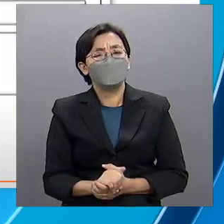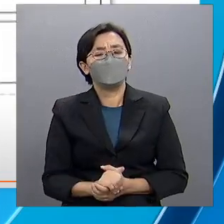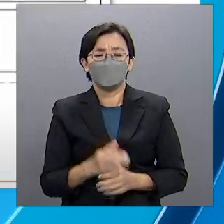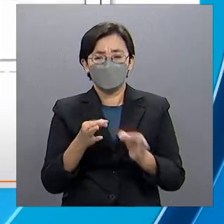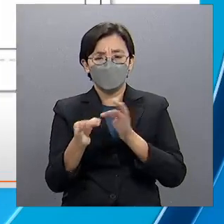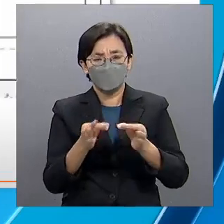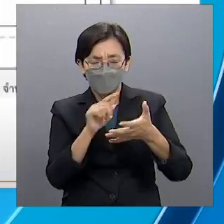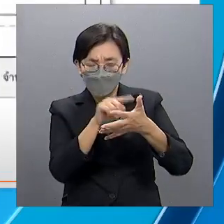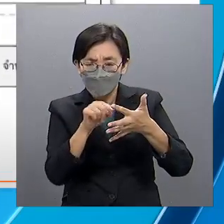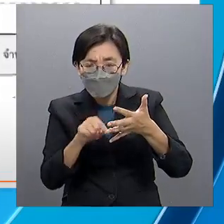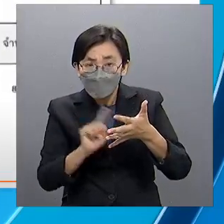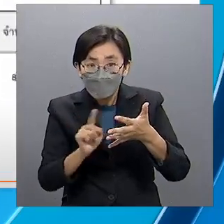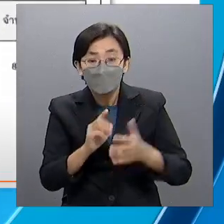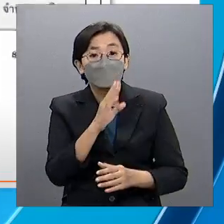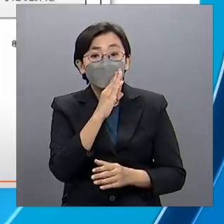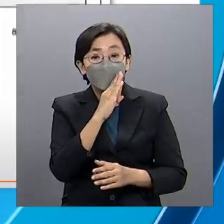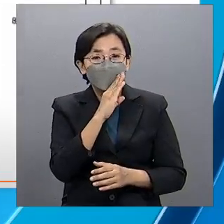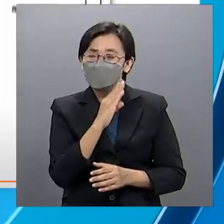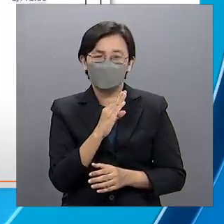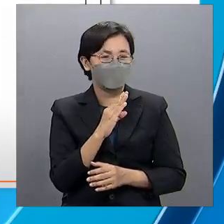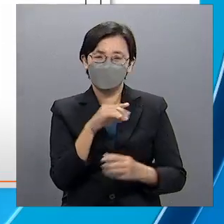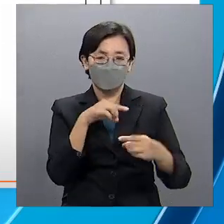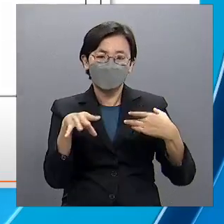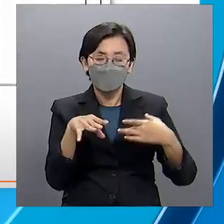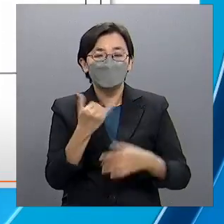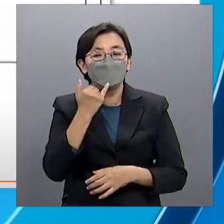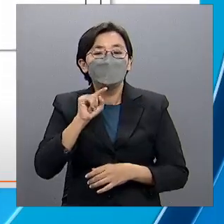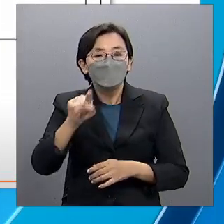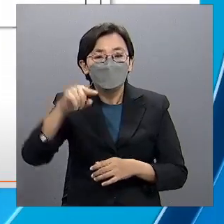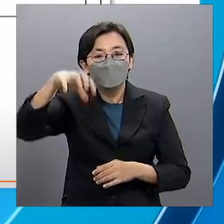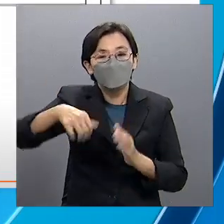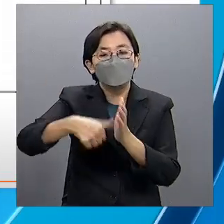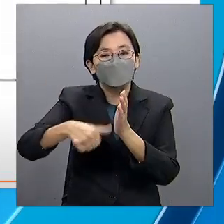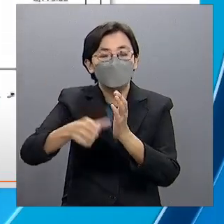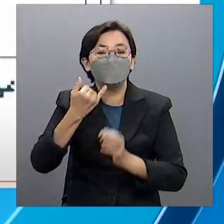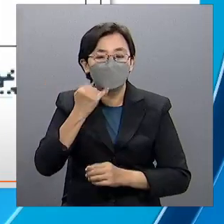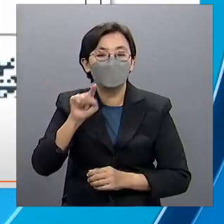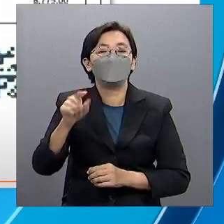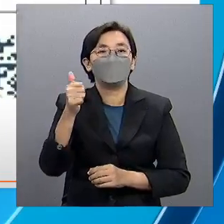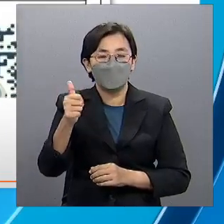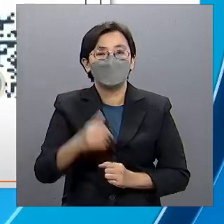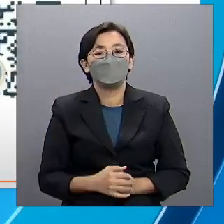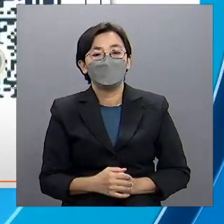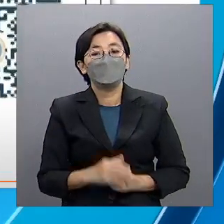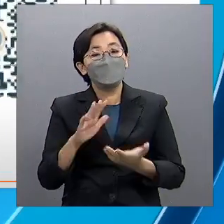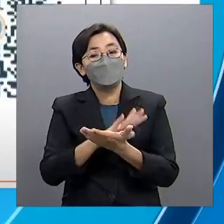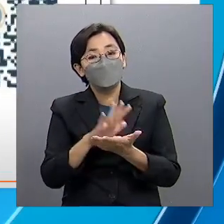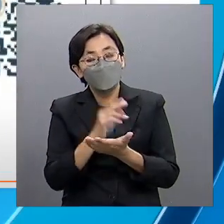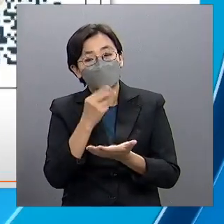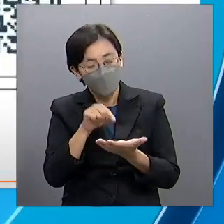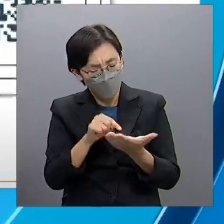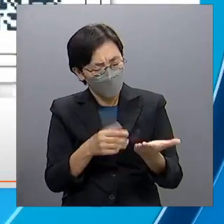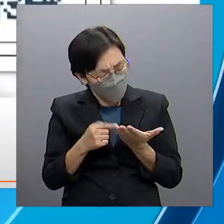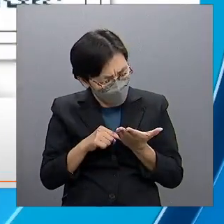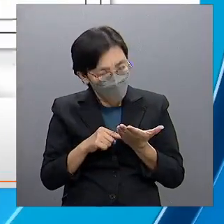านอกเหนือจากนั้นผิดปกติโทรถามที่กรมดีกว่าค่ะเข้าไปดูในอินเทอร์เน็ตก็ได้เพราะว่าทางกรมสรรพาก